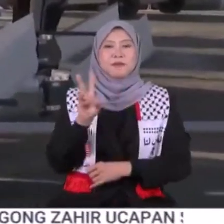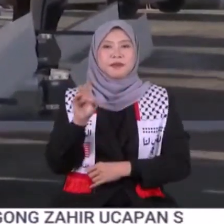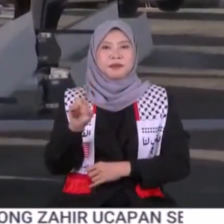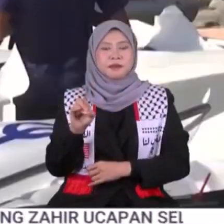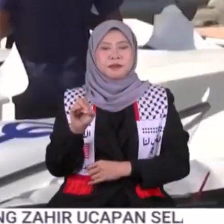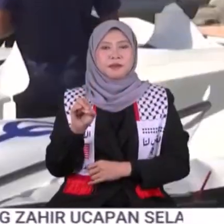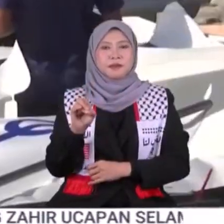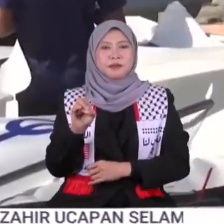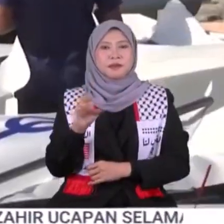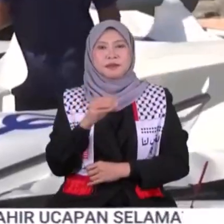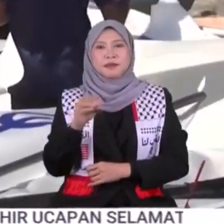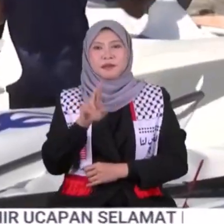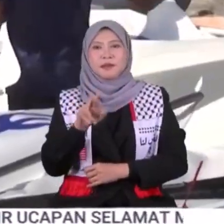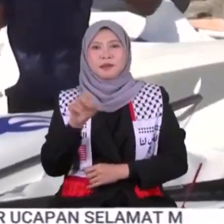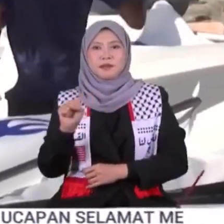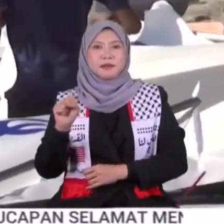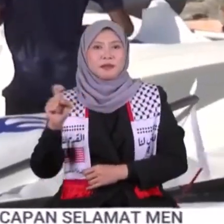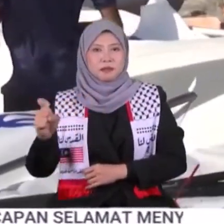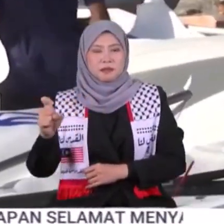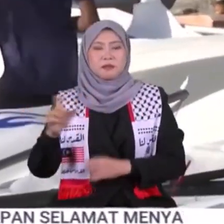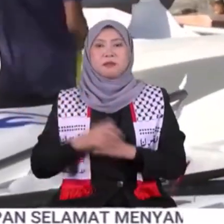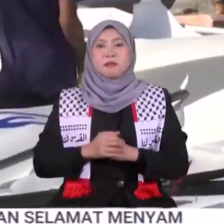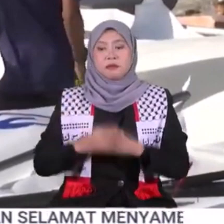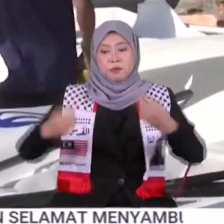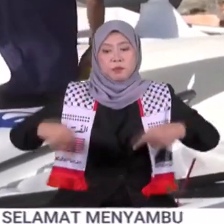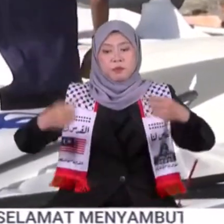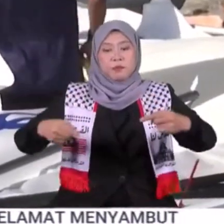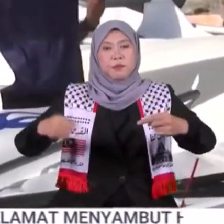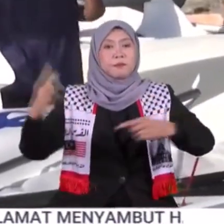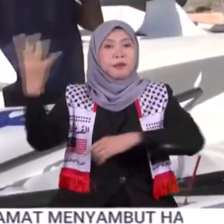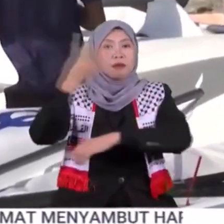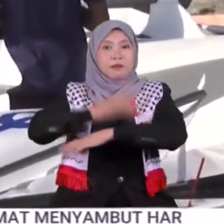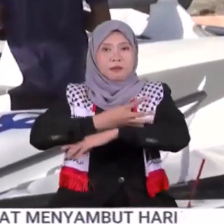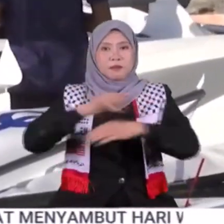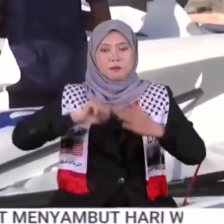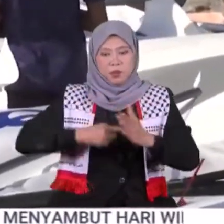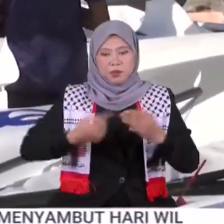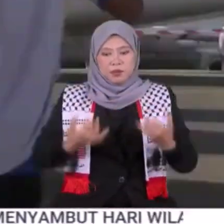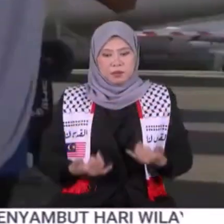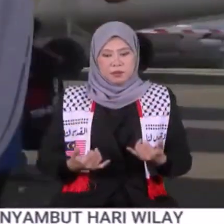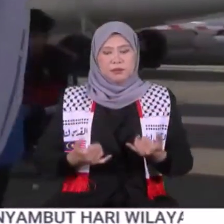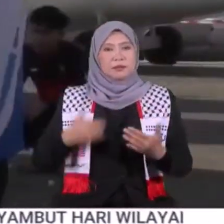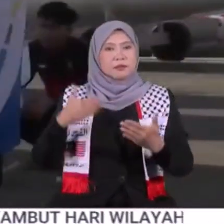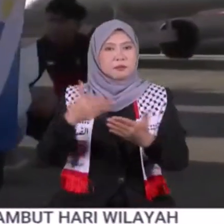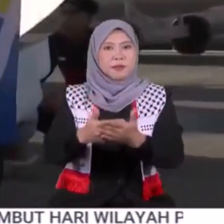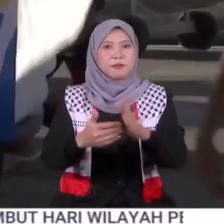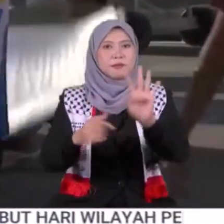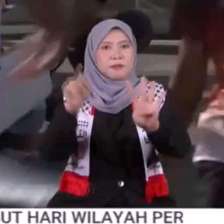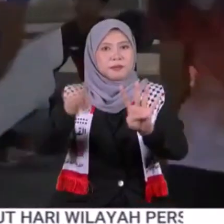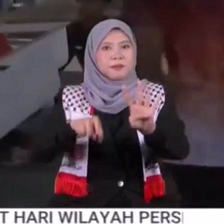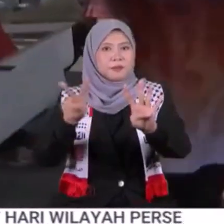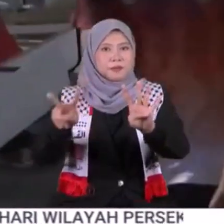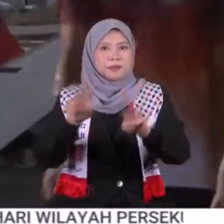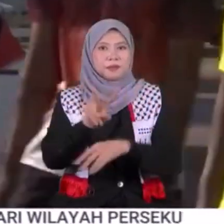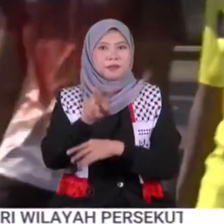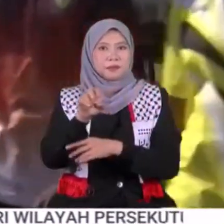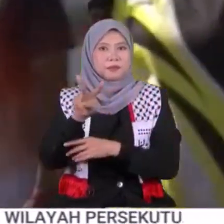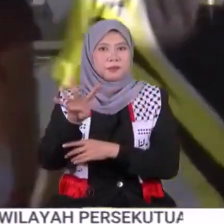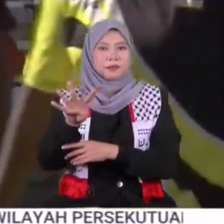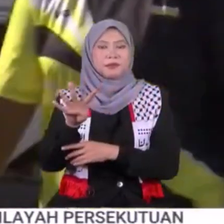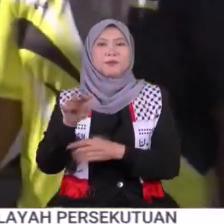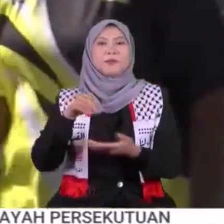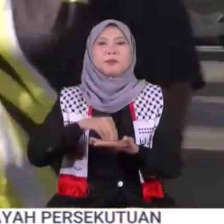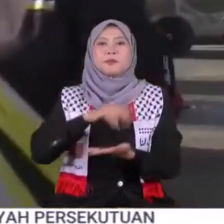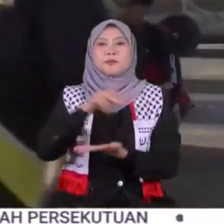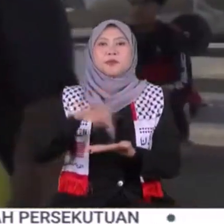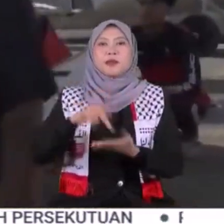rs1 dan rsx kejohanan berlangsung selama 4at hari Bermula hari ini sehingga 4 Februari 2024